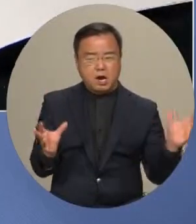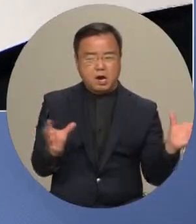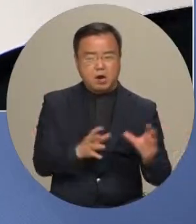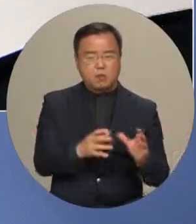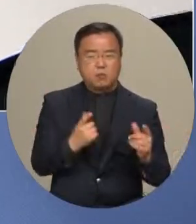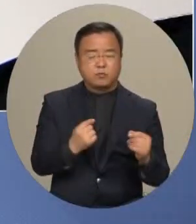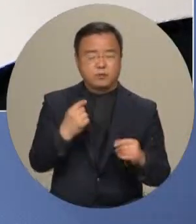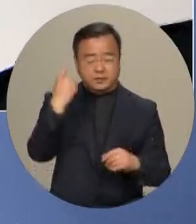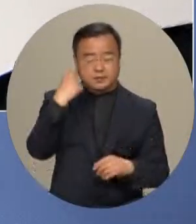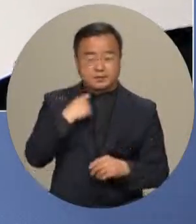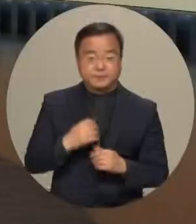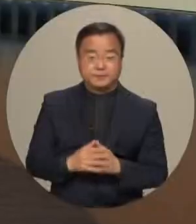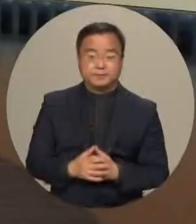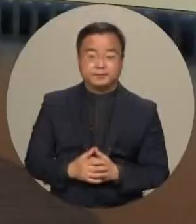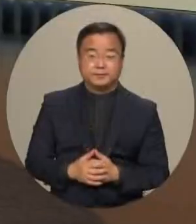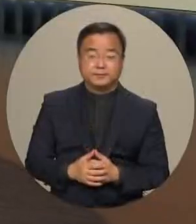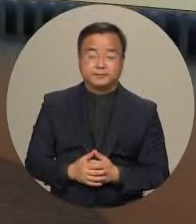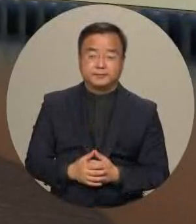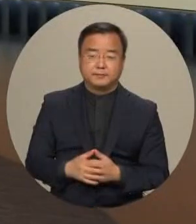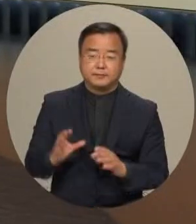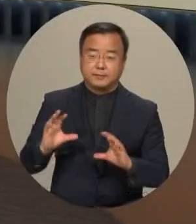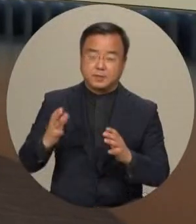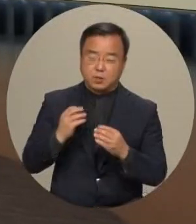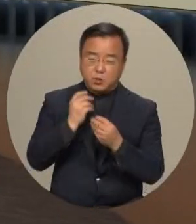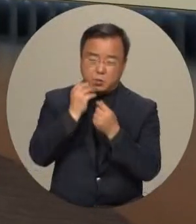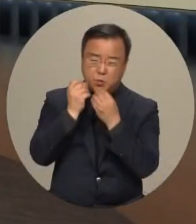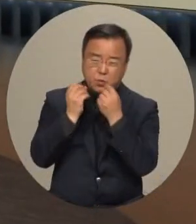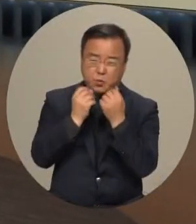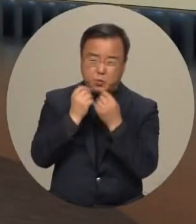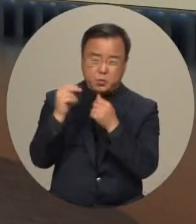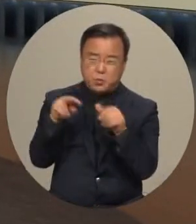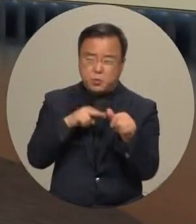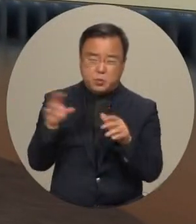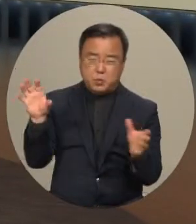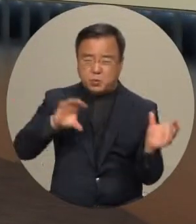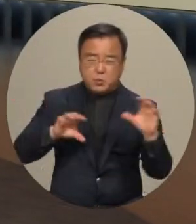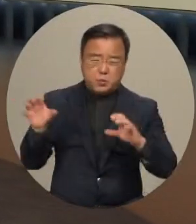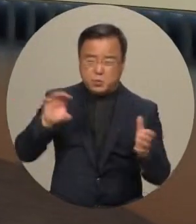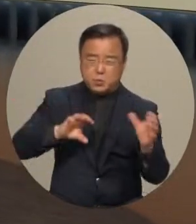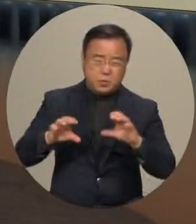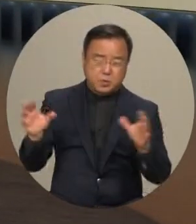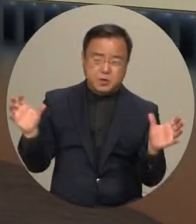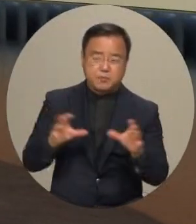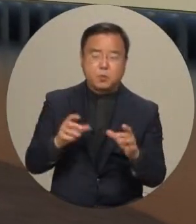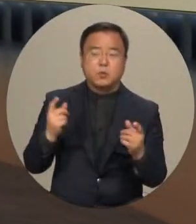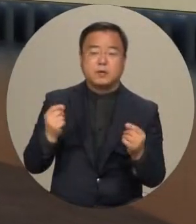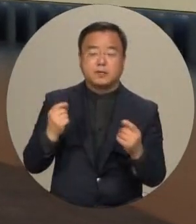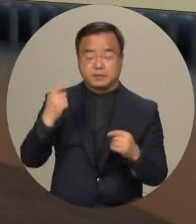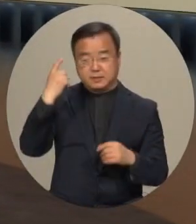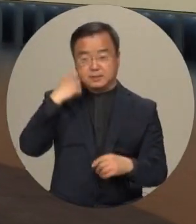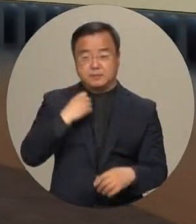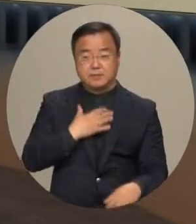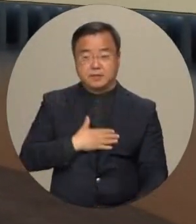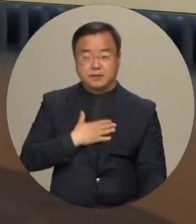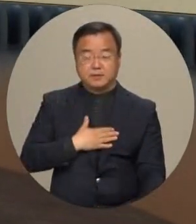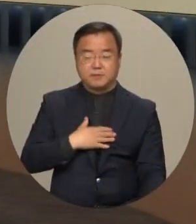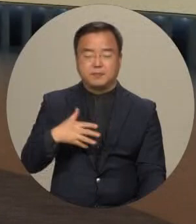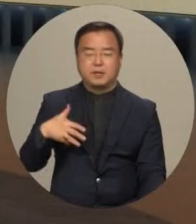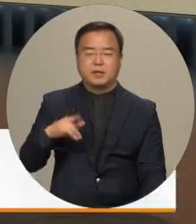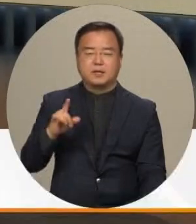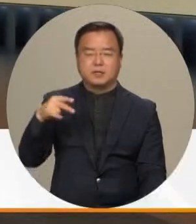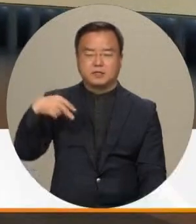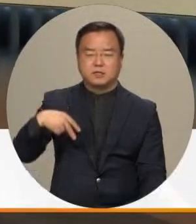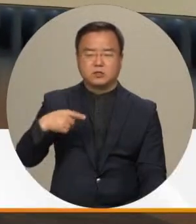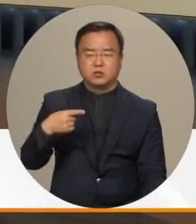좀 받았어요네 그렇군요 세상에 온갖 정보를 쏟아부어는 그래서일까요이 책 gpt를 교육에서